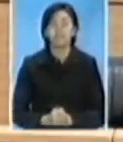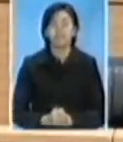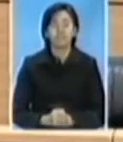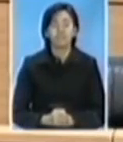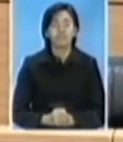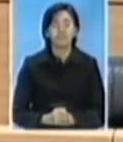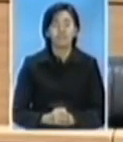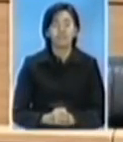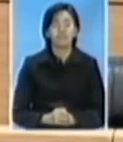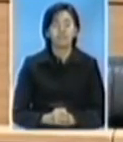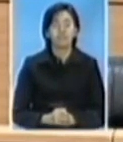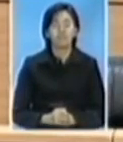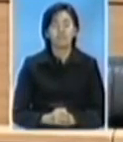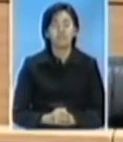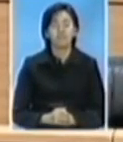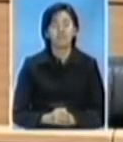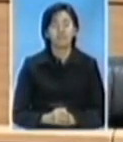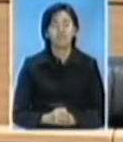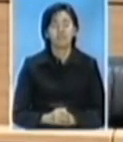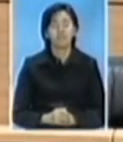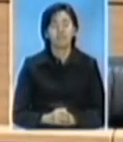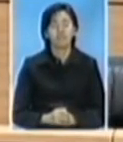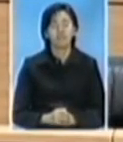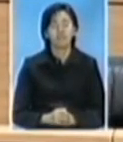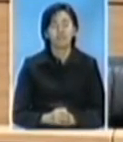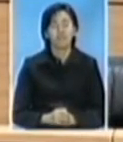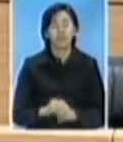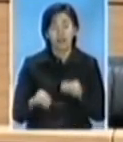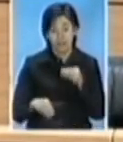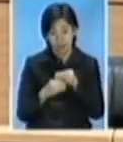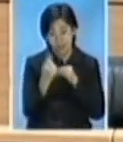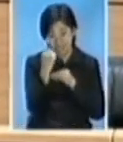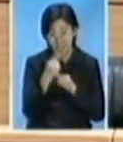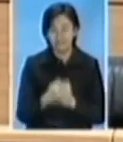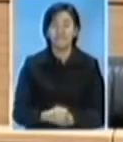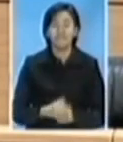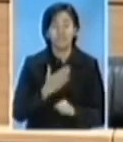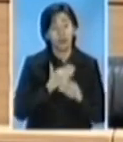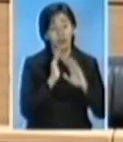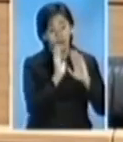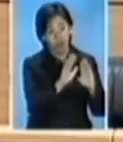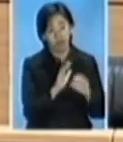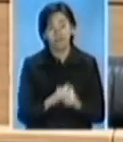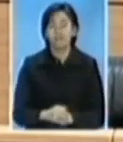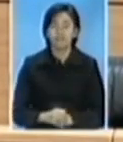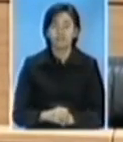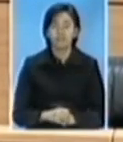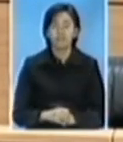ในส่วนนี้อีกเรื่องหนึ่งที่ผมอยากจะฝากท่านไว้